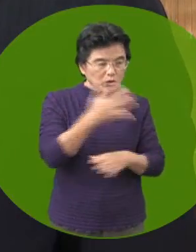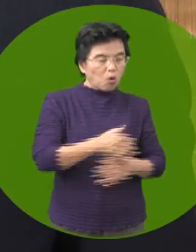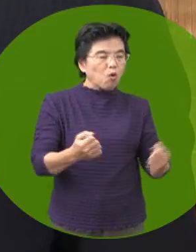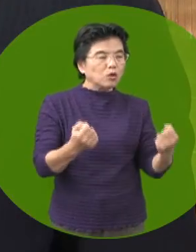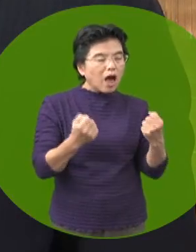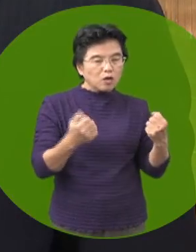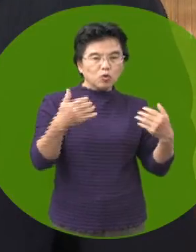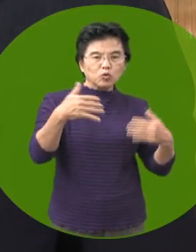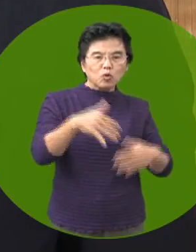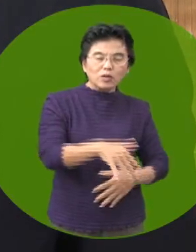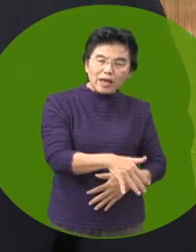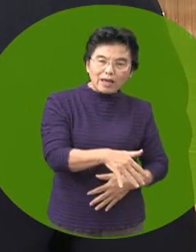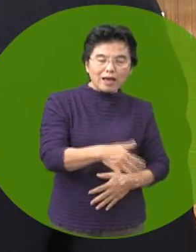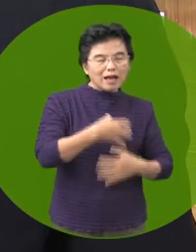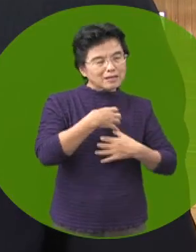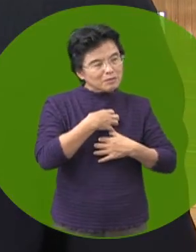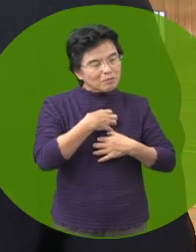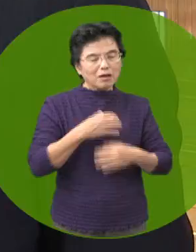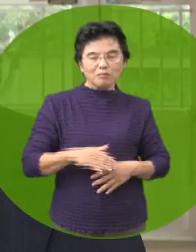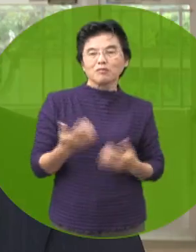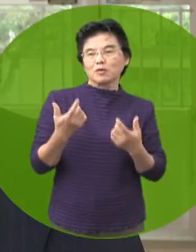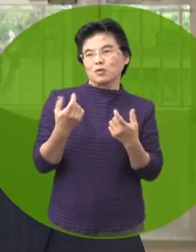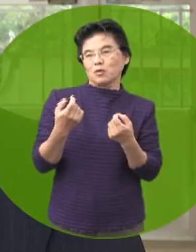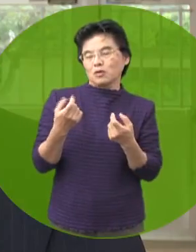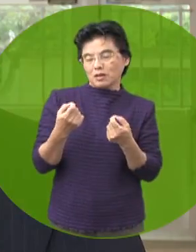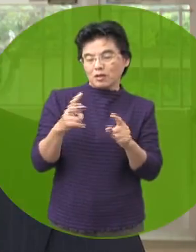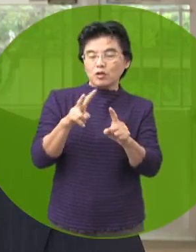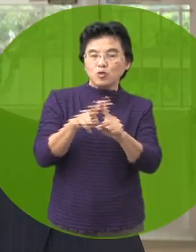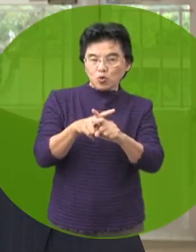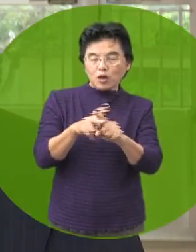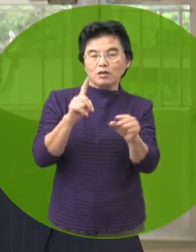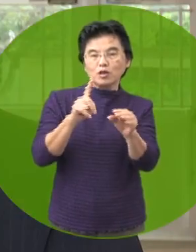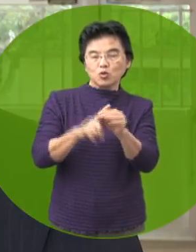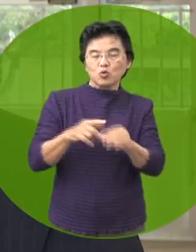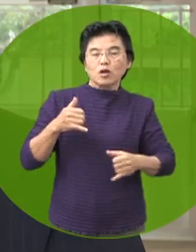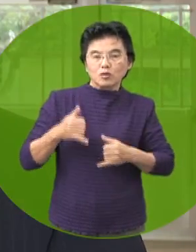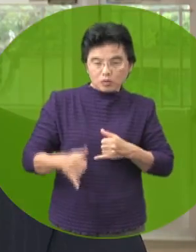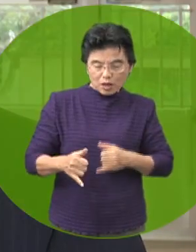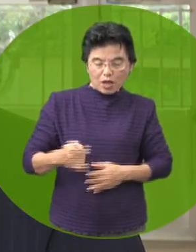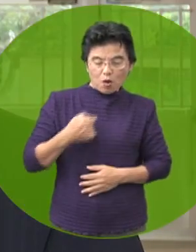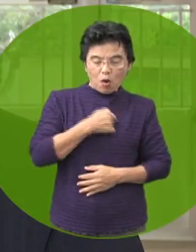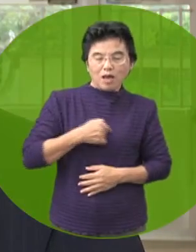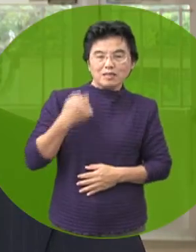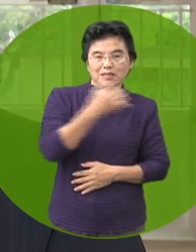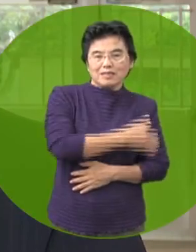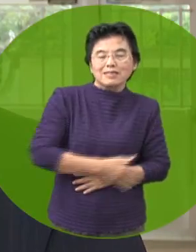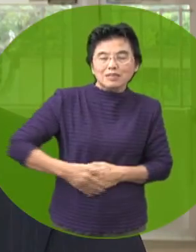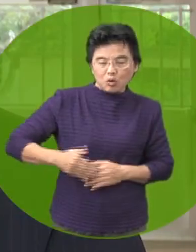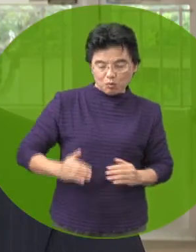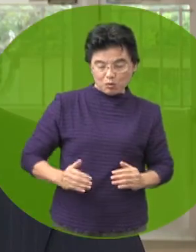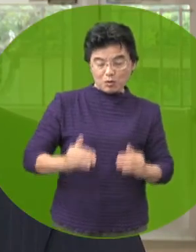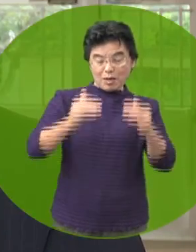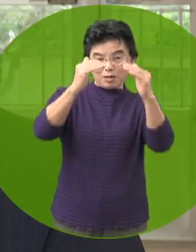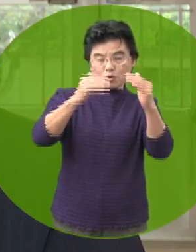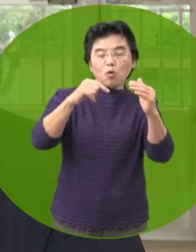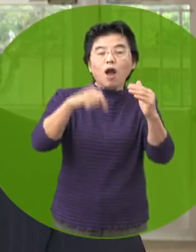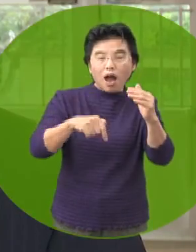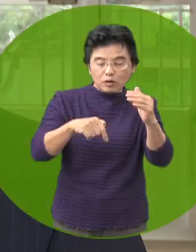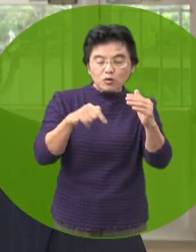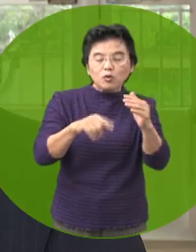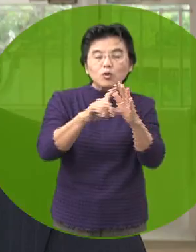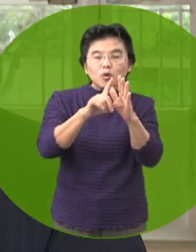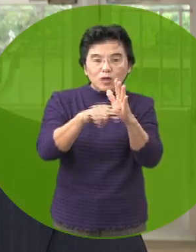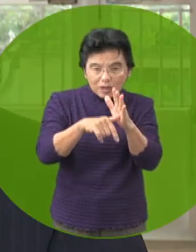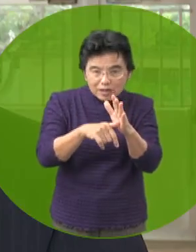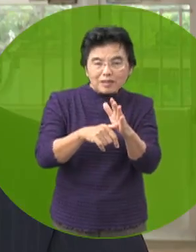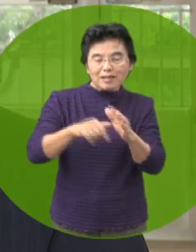下、深刻ですね。 はい、そうなんです。小学生、中学生は心身ともに成長が盛んな時期で、その時期に